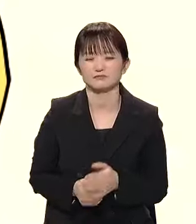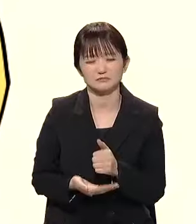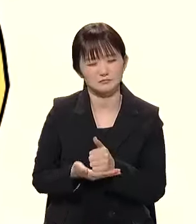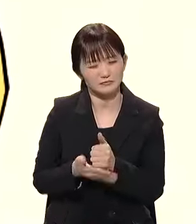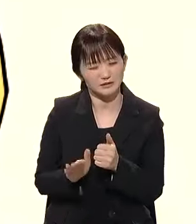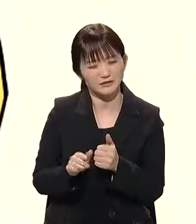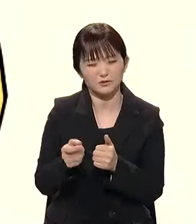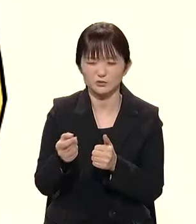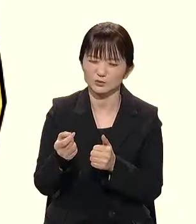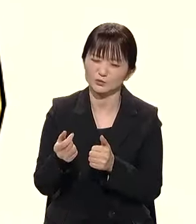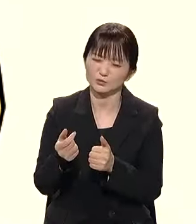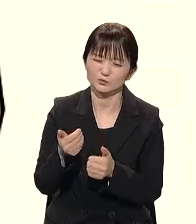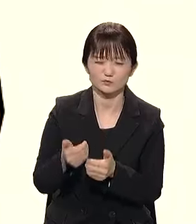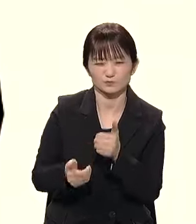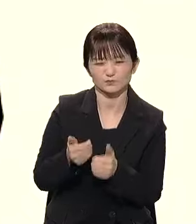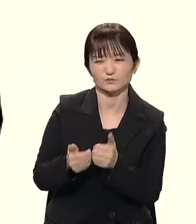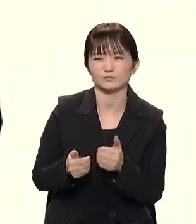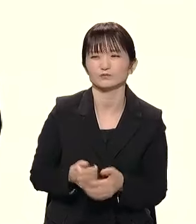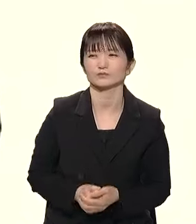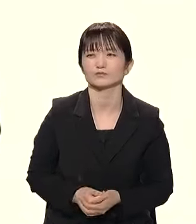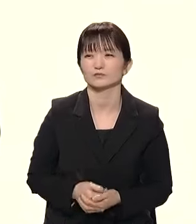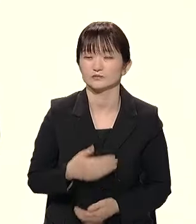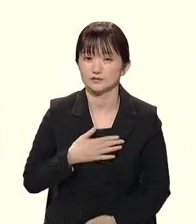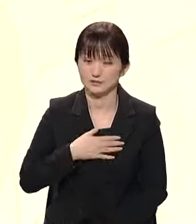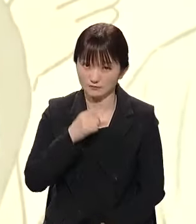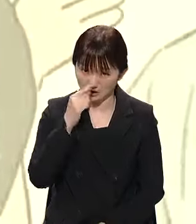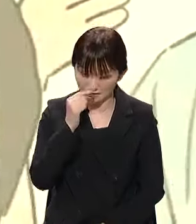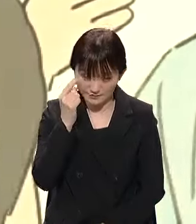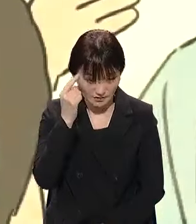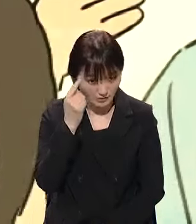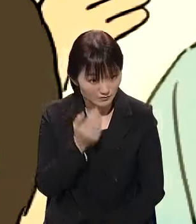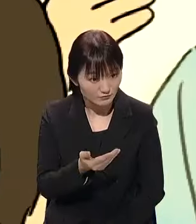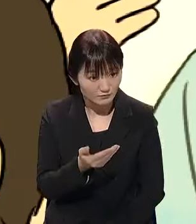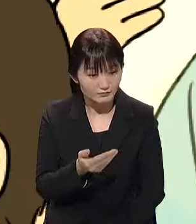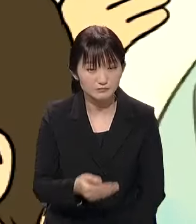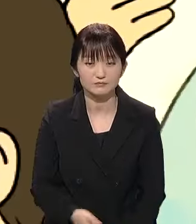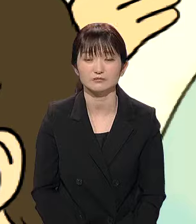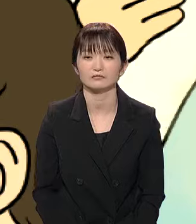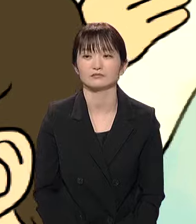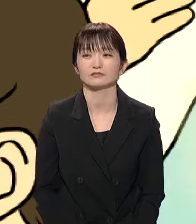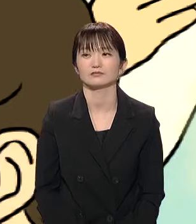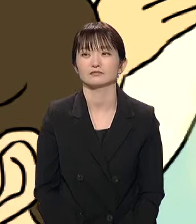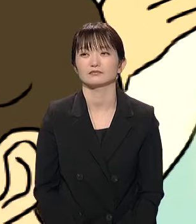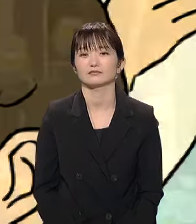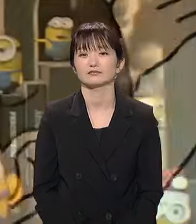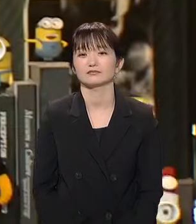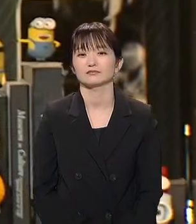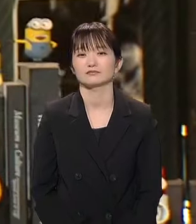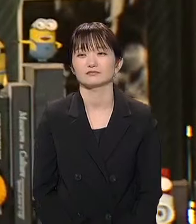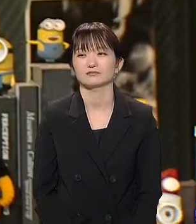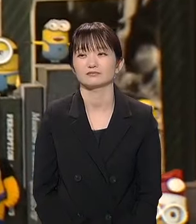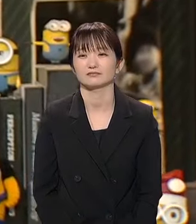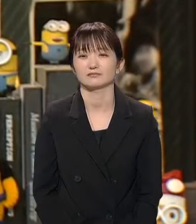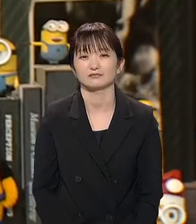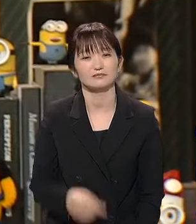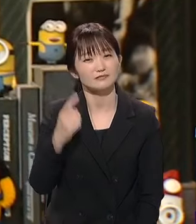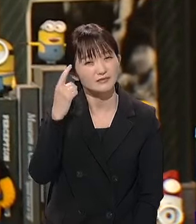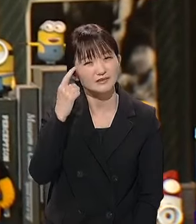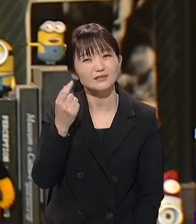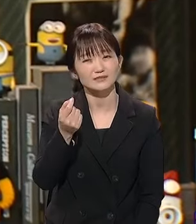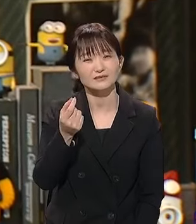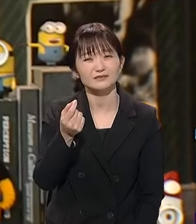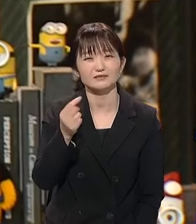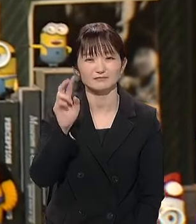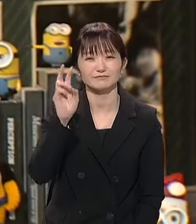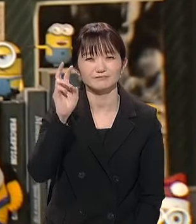맞장구쳐 주는 정도입니다 정말 제가 예민한 거냐면서 사연 보내 주셨습니다 자 이거 뭐 이론의 여지가 있을까 싶은데